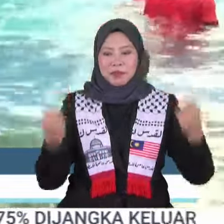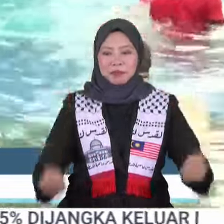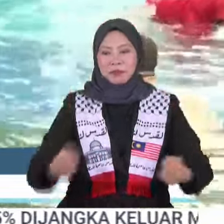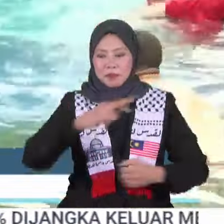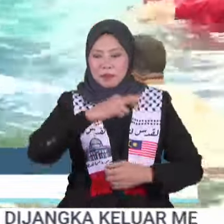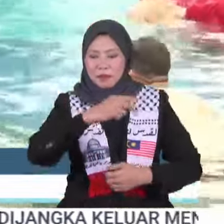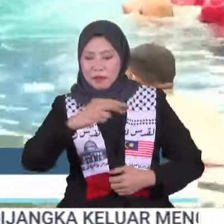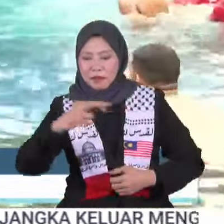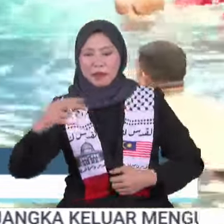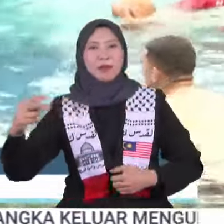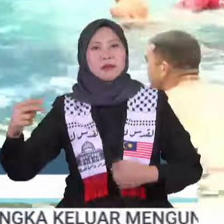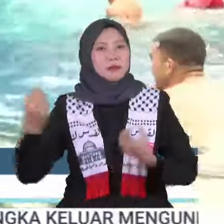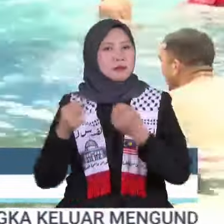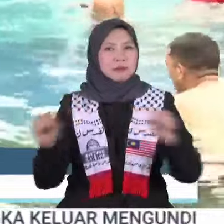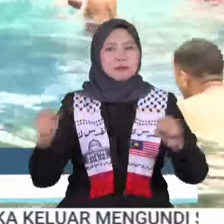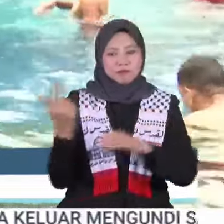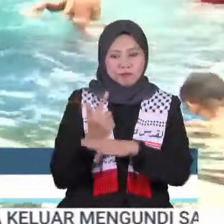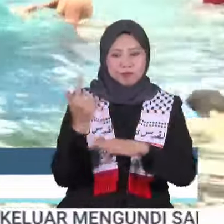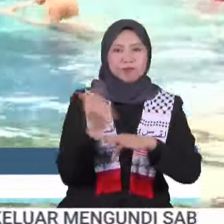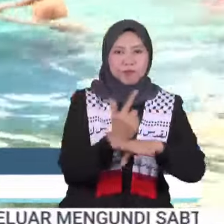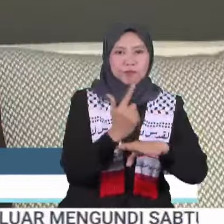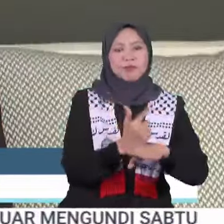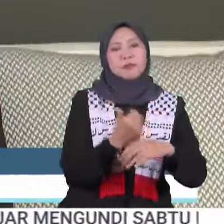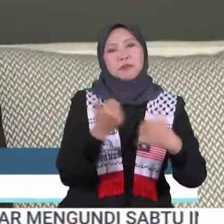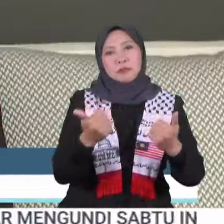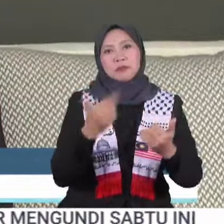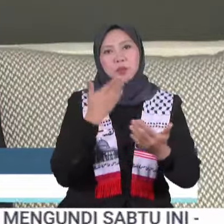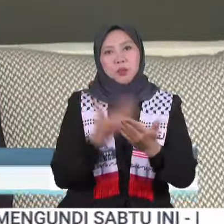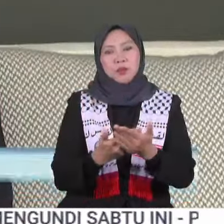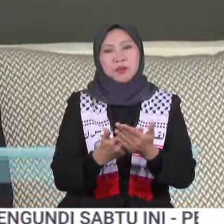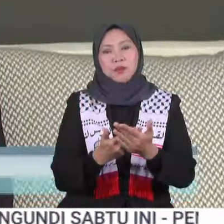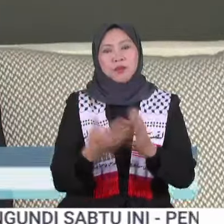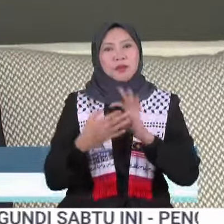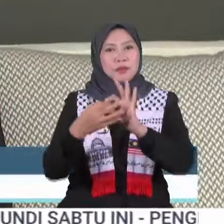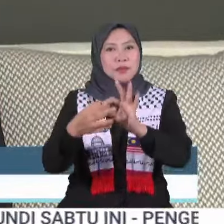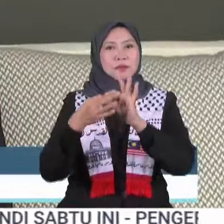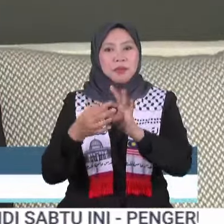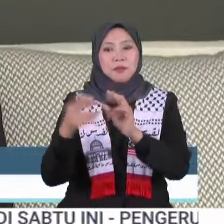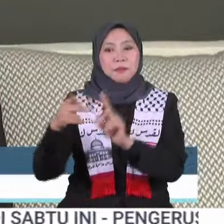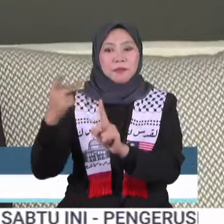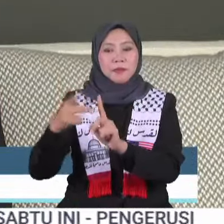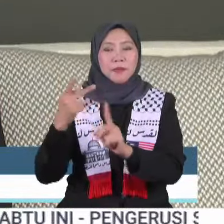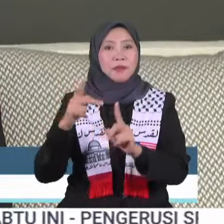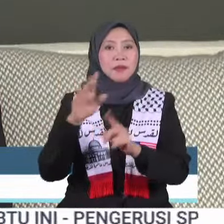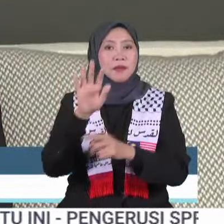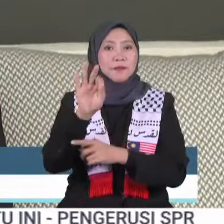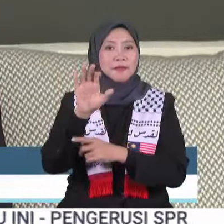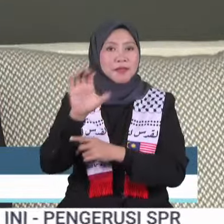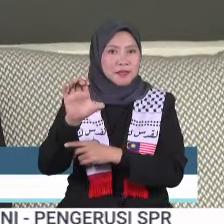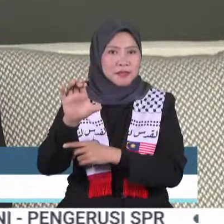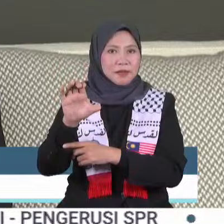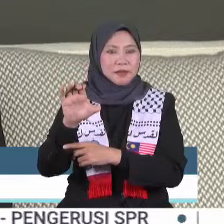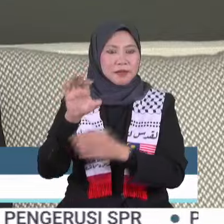pool. Itu sangat-sangat membantu. Kolaborasi kita dengan Penang FC